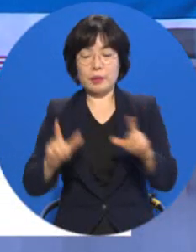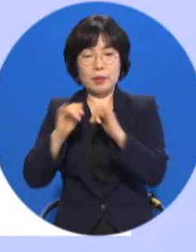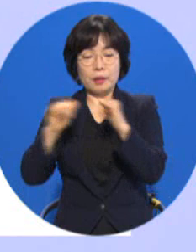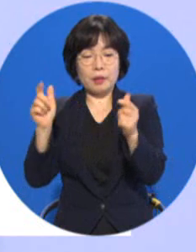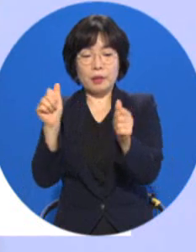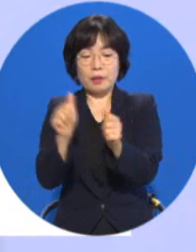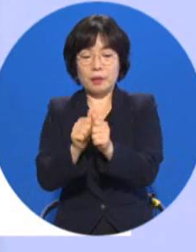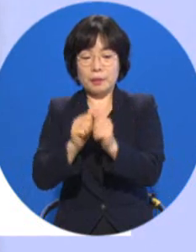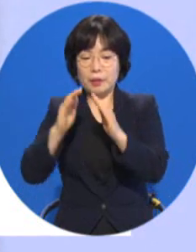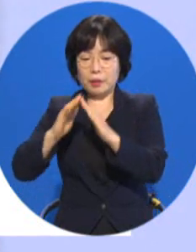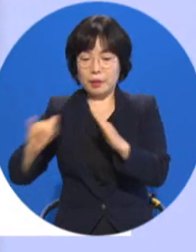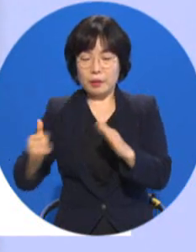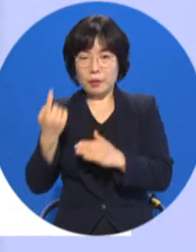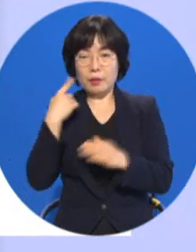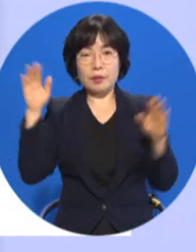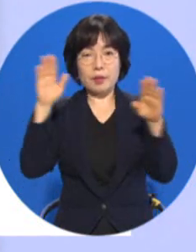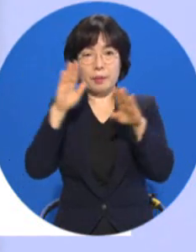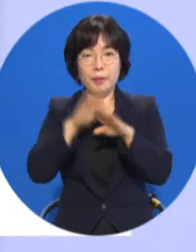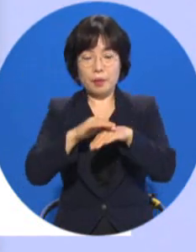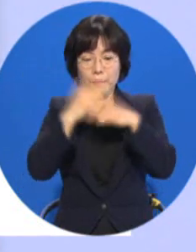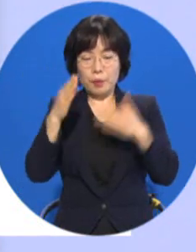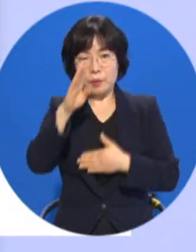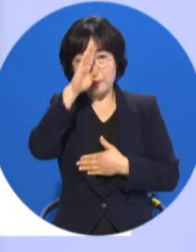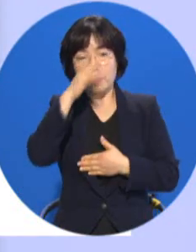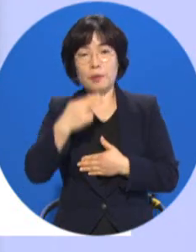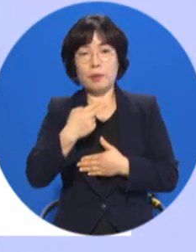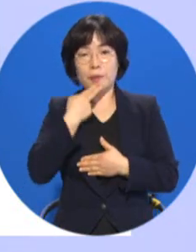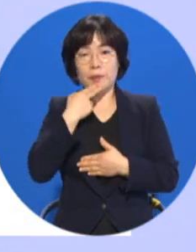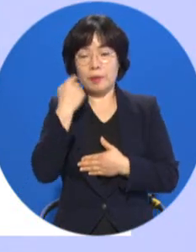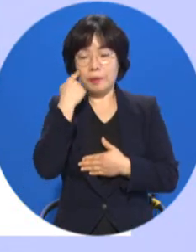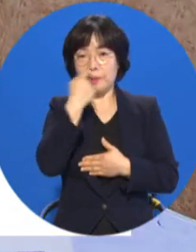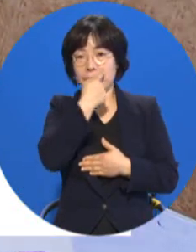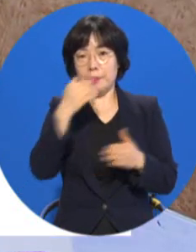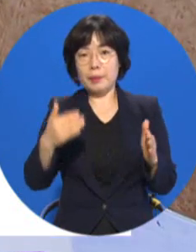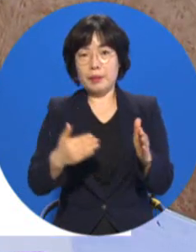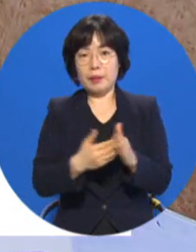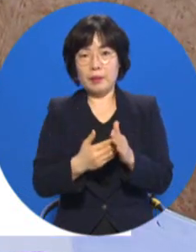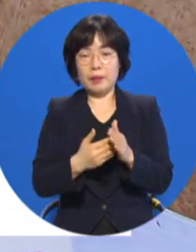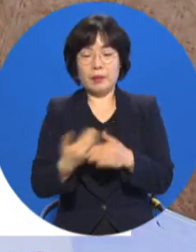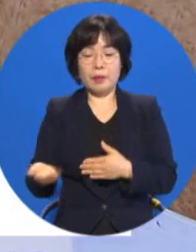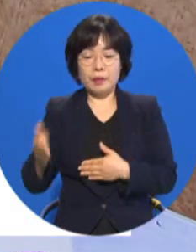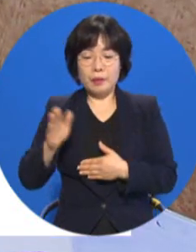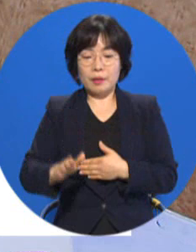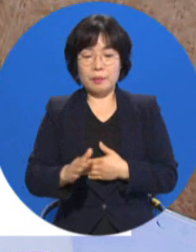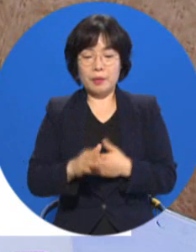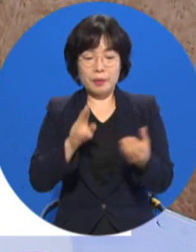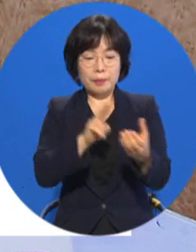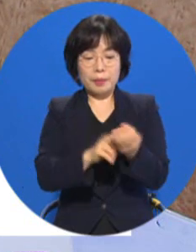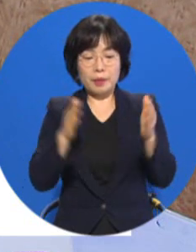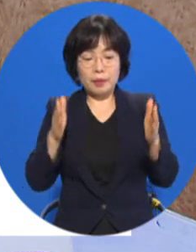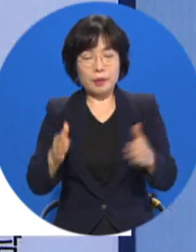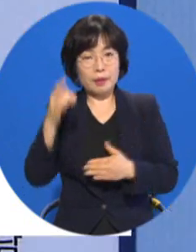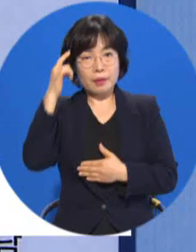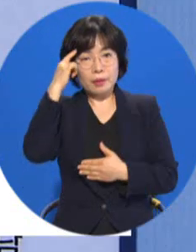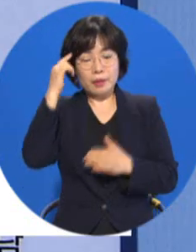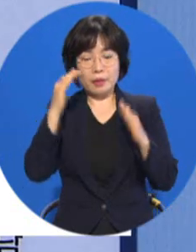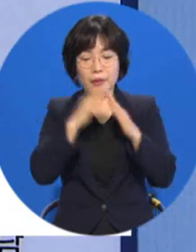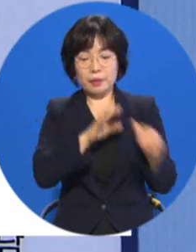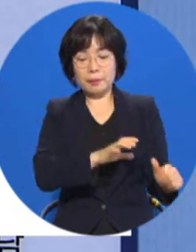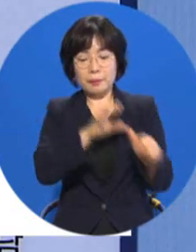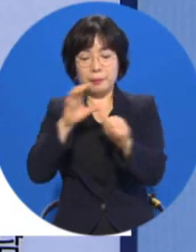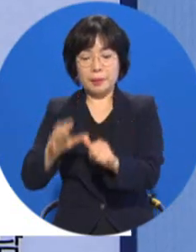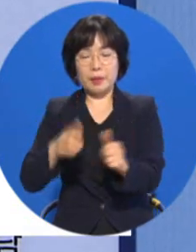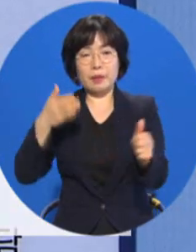남성과 그 가족들은 어제 저녁 모두 음성으로 확인됐습니다. 보건당국은 다만 잠복기 등을 고려해 자가